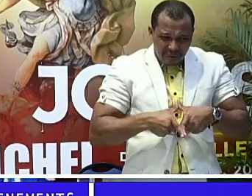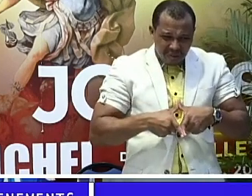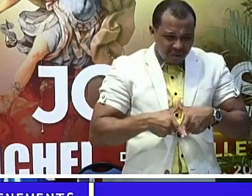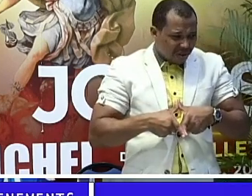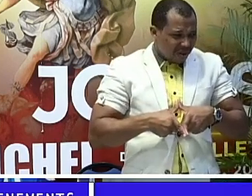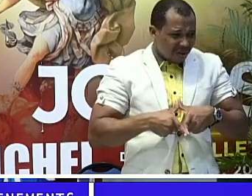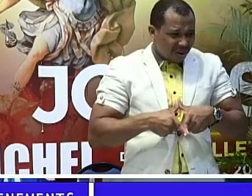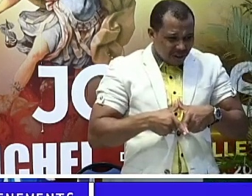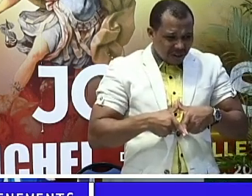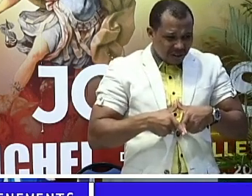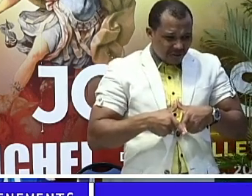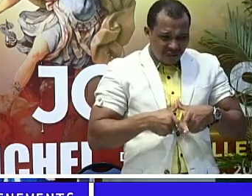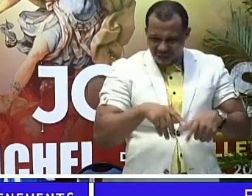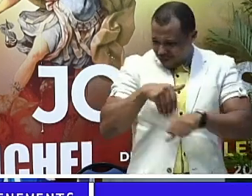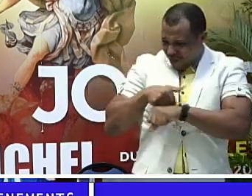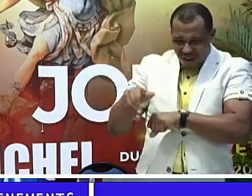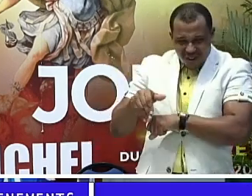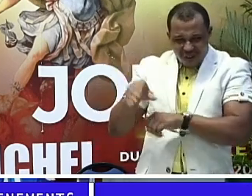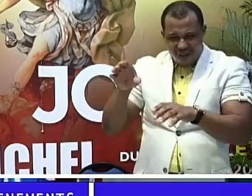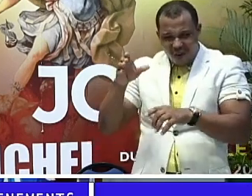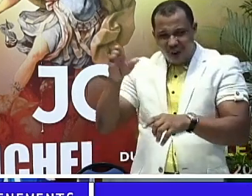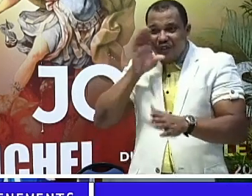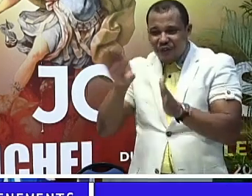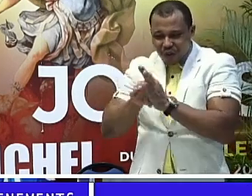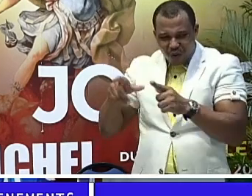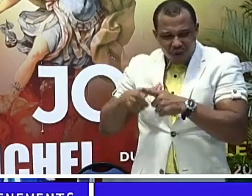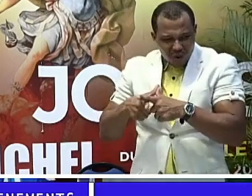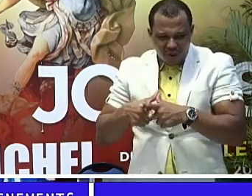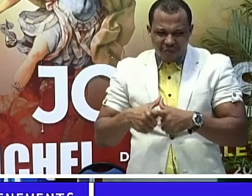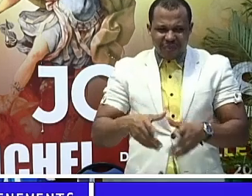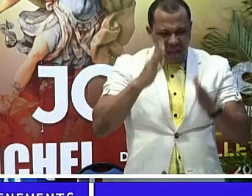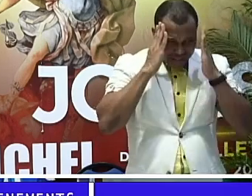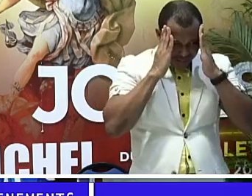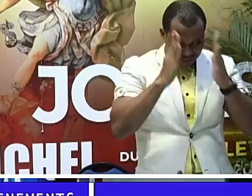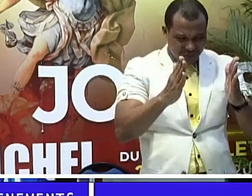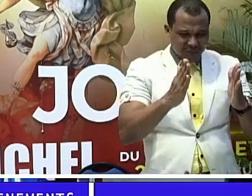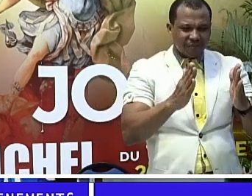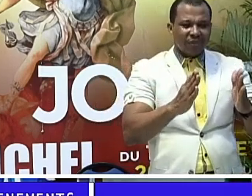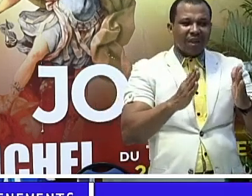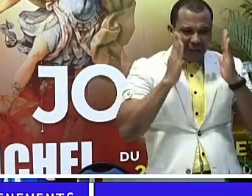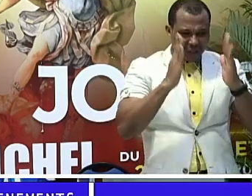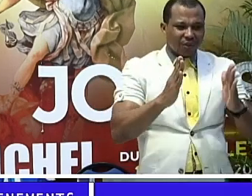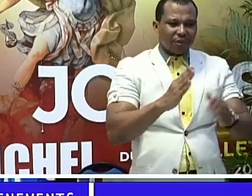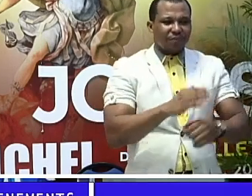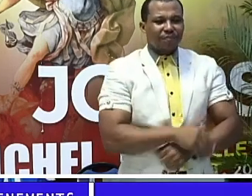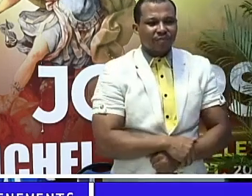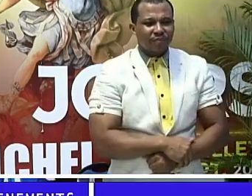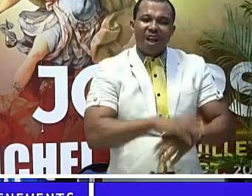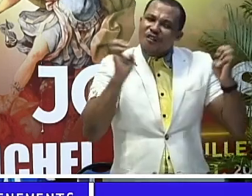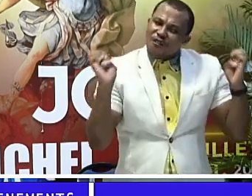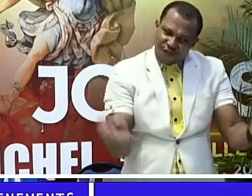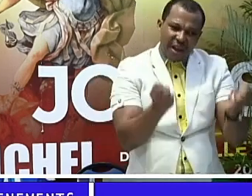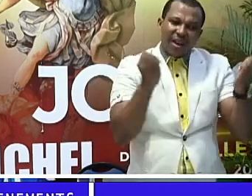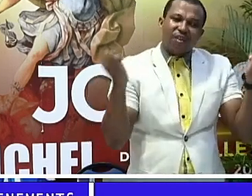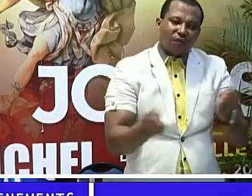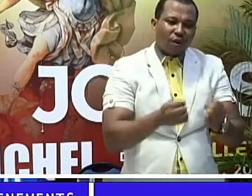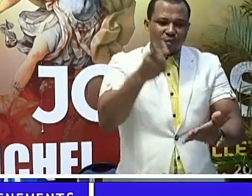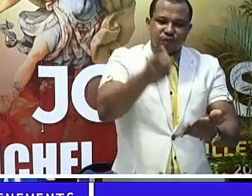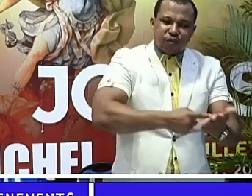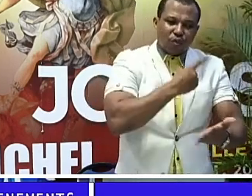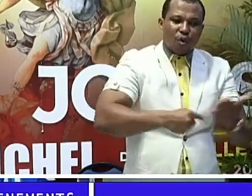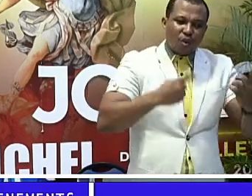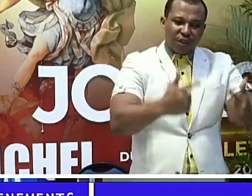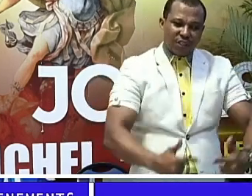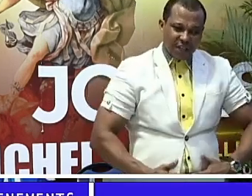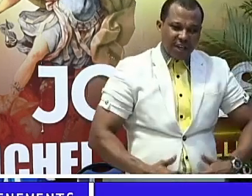qui a fait sacrifice dans la vie, pour ne pas quitter rien, faire nous faire bac. Et monde qui t'a fait bac, faire effort pour corriger la vie. Quitter